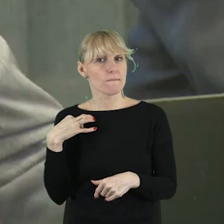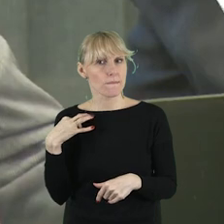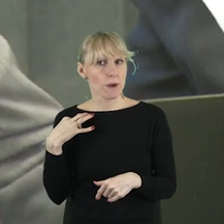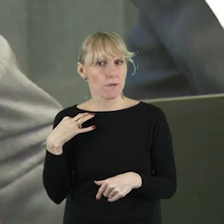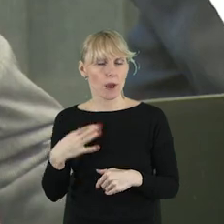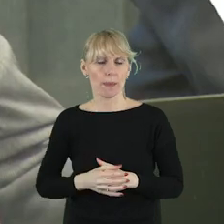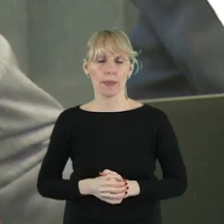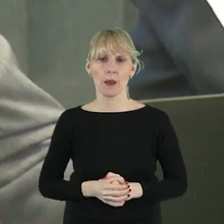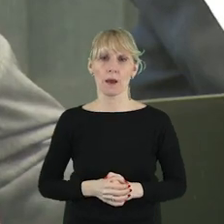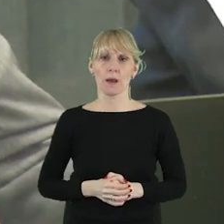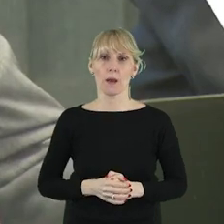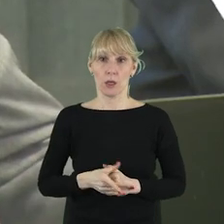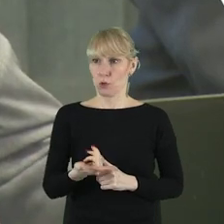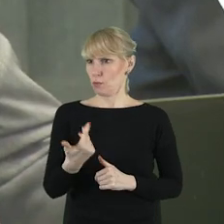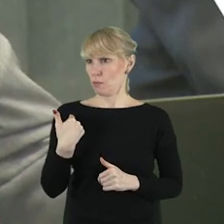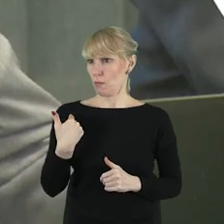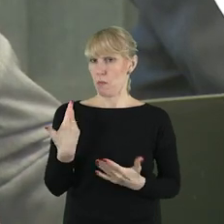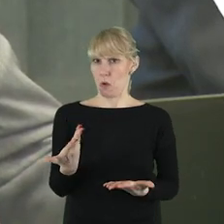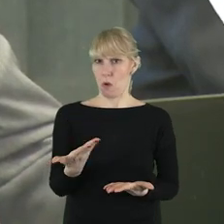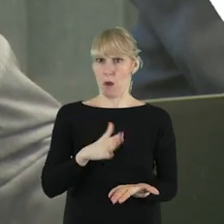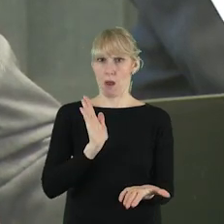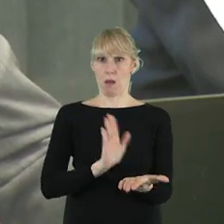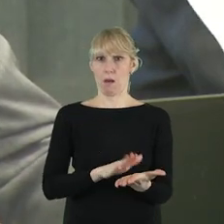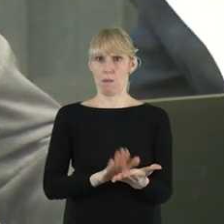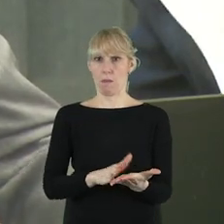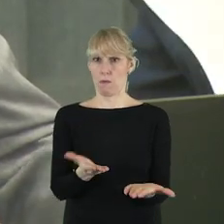nie słyszę. Czemu?